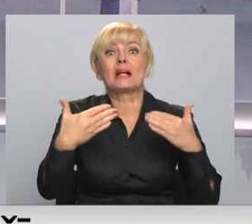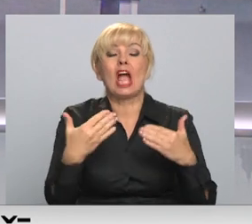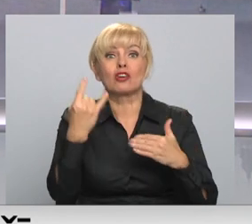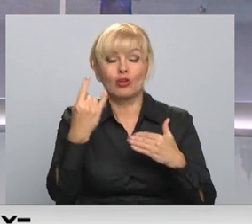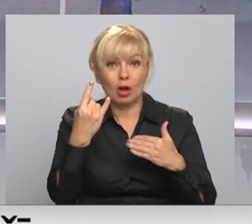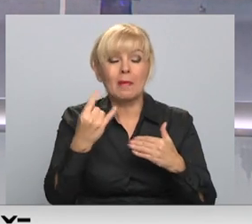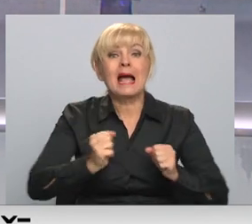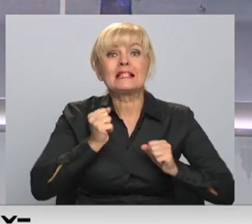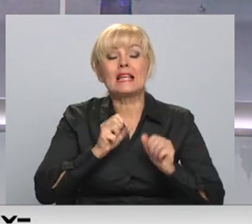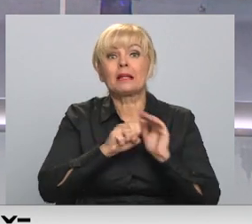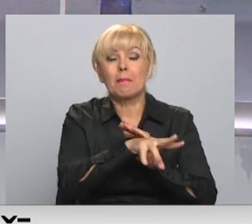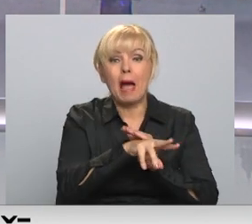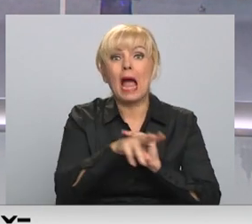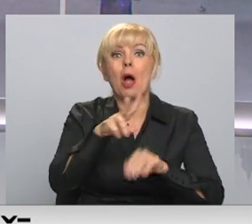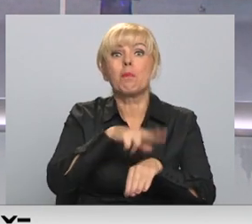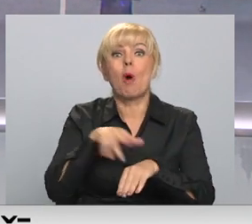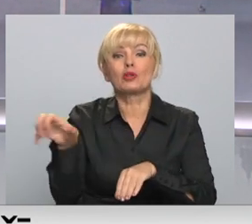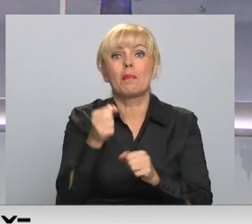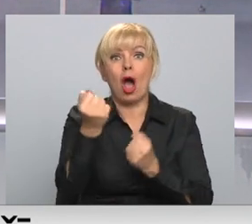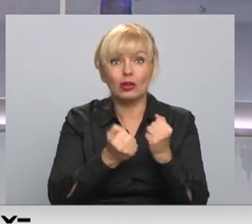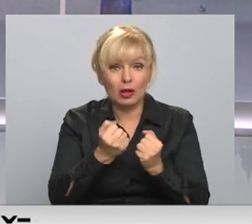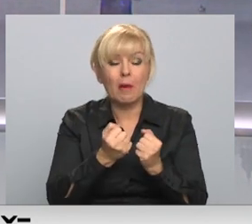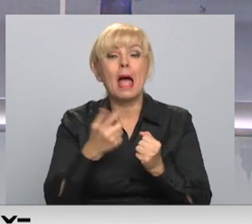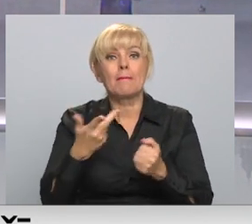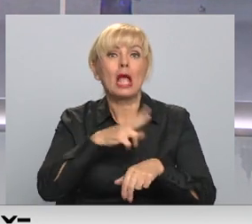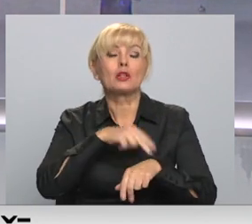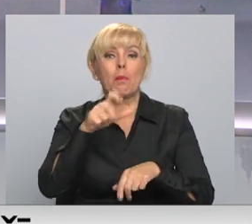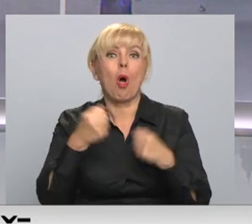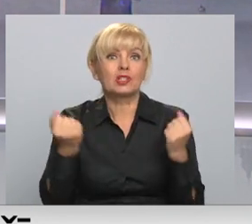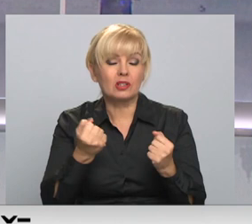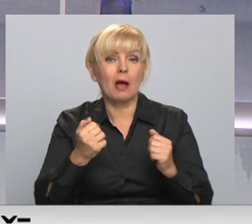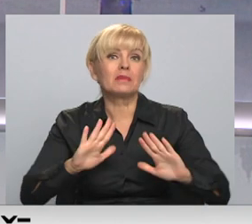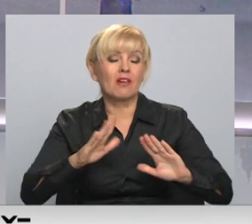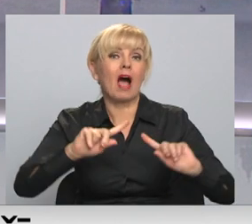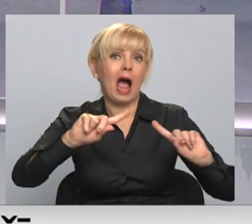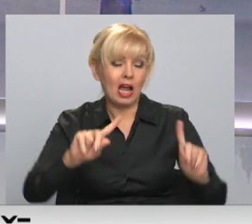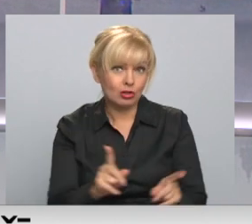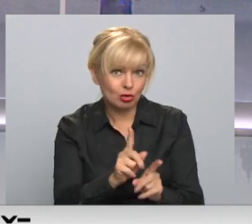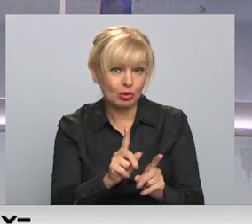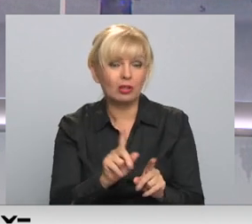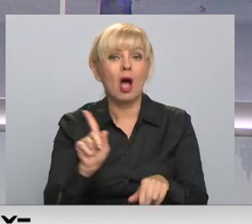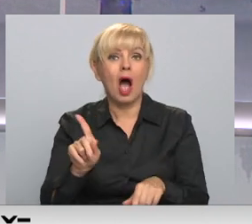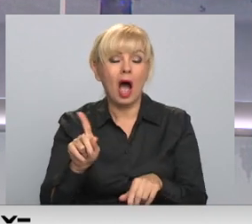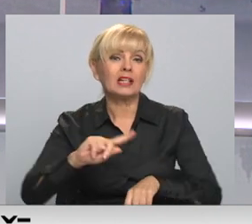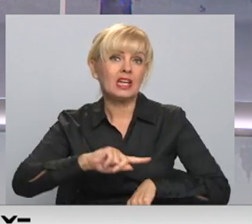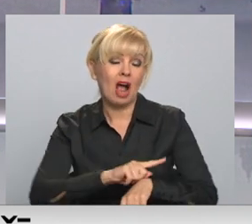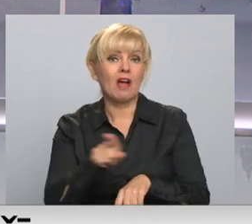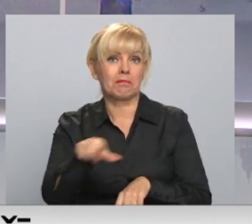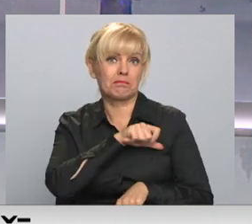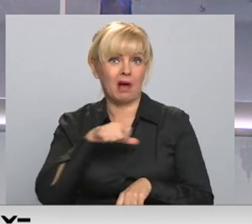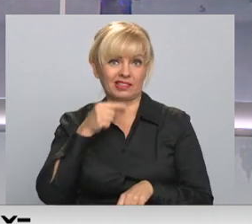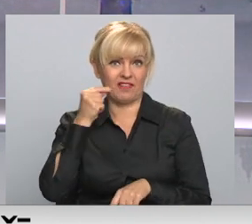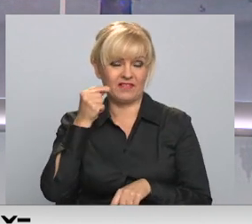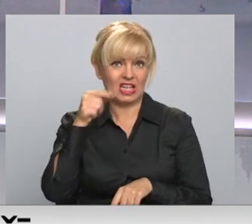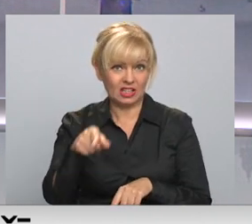bēgt ar policijas auto, bet ievainotajiem policistiem viņu izdevās aizturēt. Ievainojums guvis arī aizturētais, un vairāk par notikušo stāsta